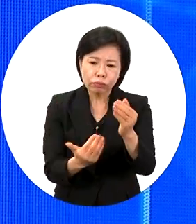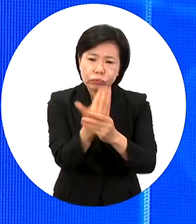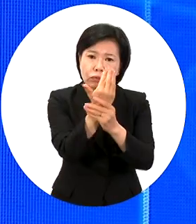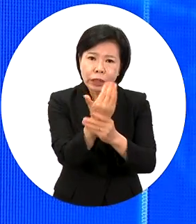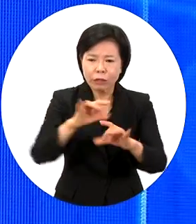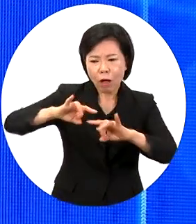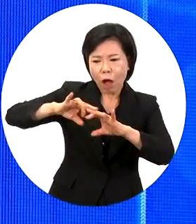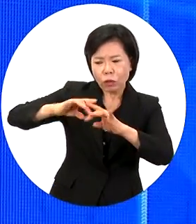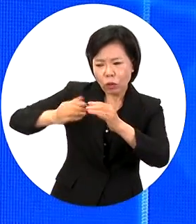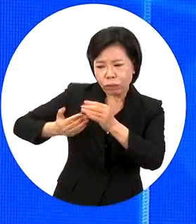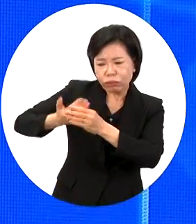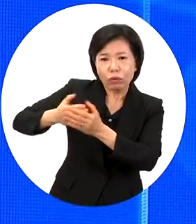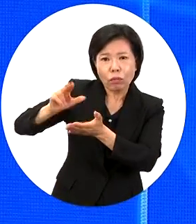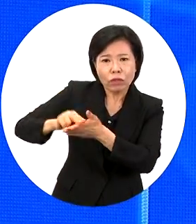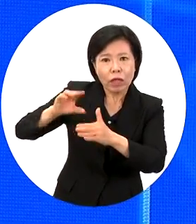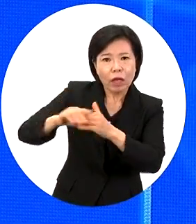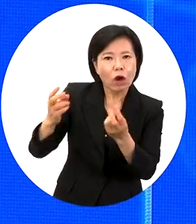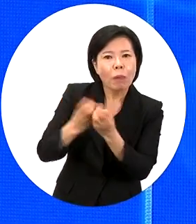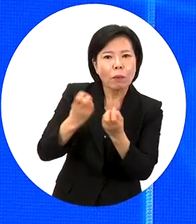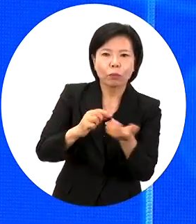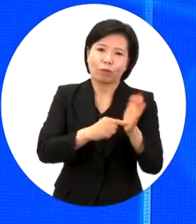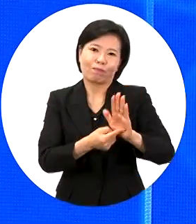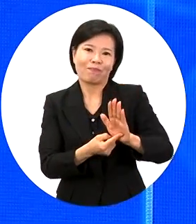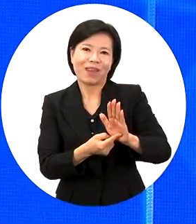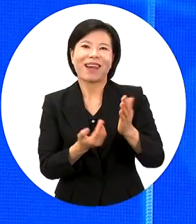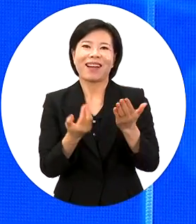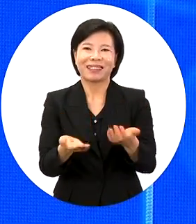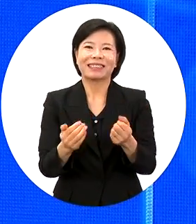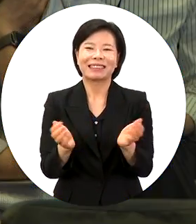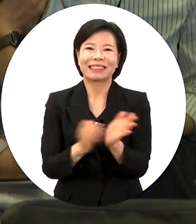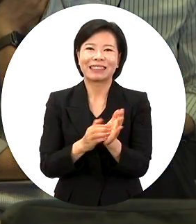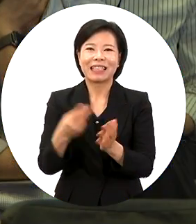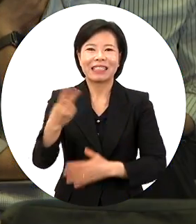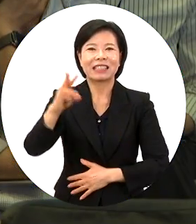과정에서 발생하는 출력 제한 문제 해결 방안도 제시했는데요.